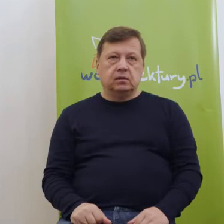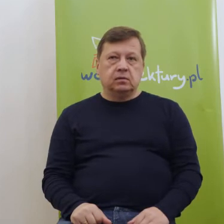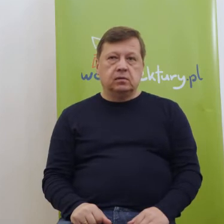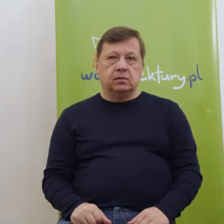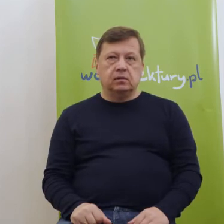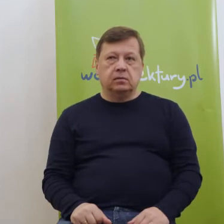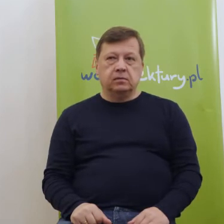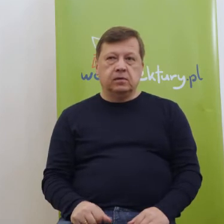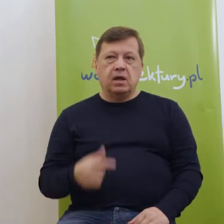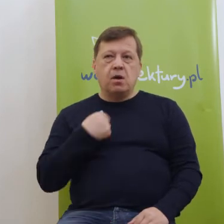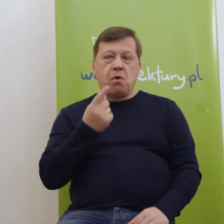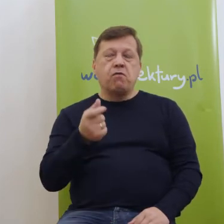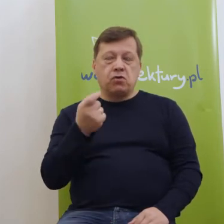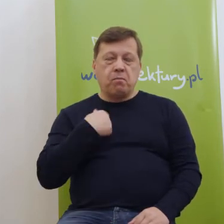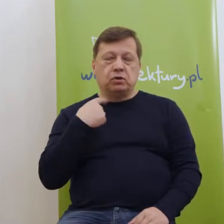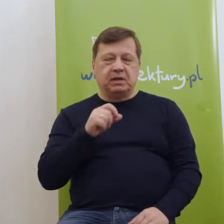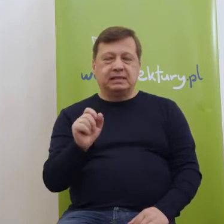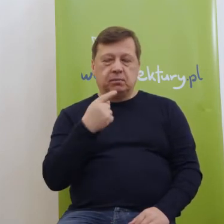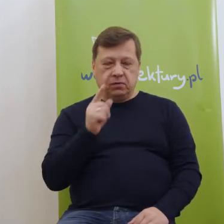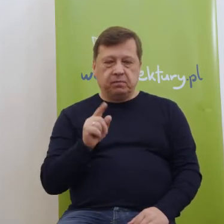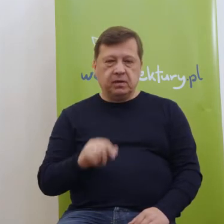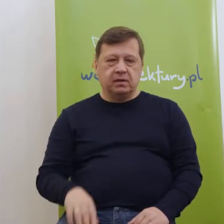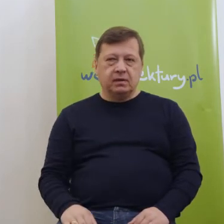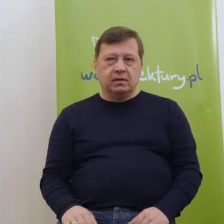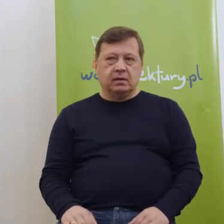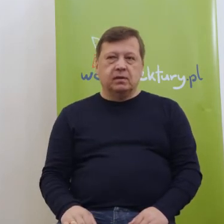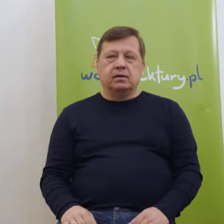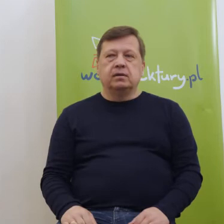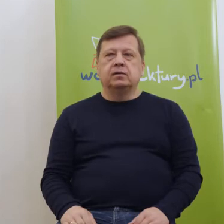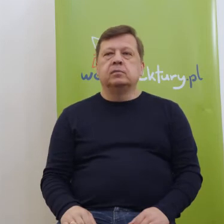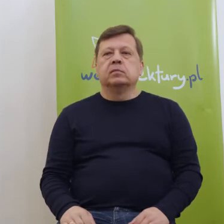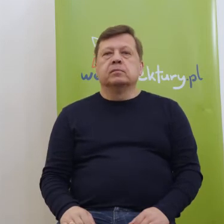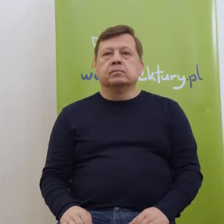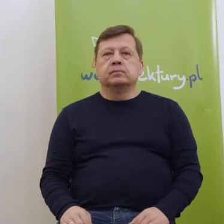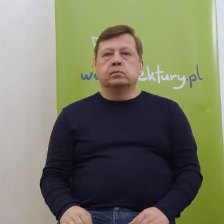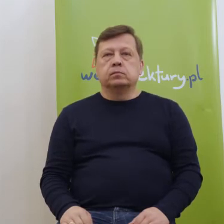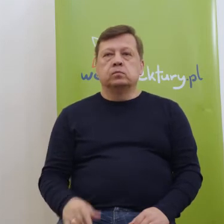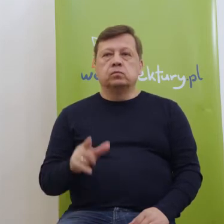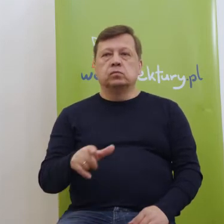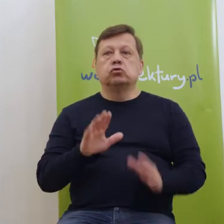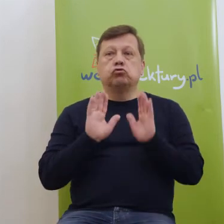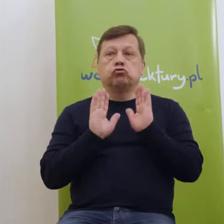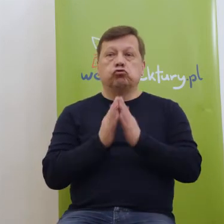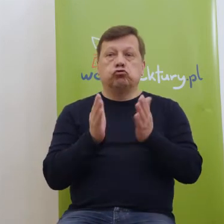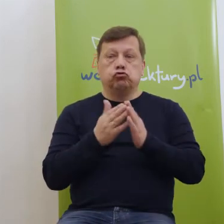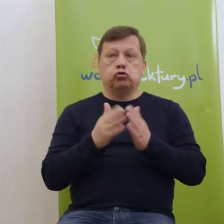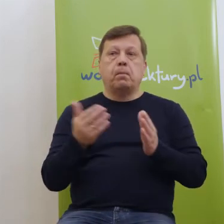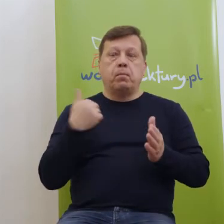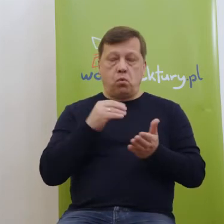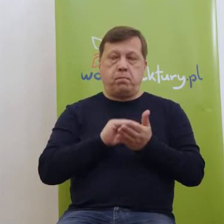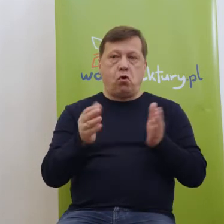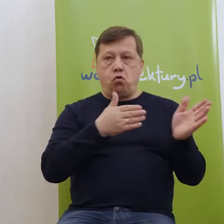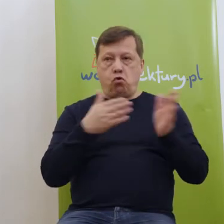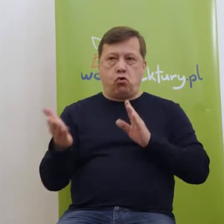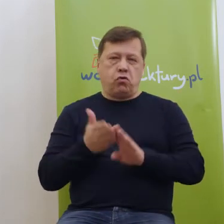Już zaraz odpowiem na Państwa pytania bardzo chętnie. To było strasznie śmieszne przy Przezie, bo książka była napisana dużo wcześniej.